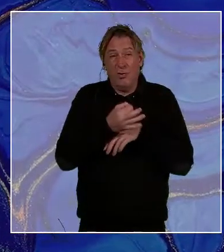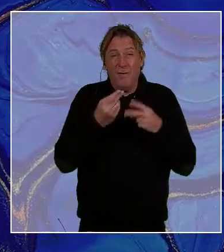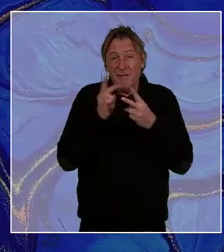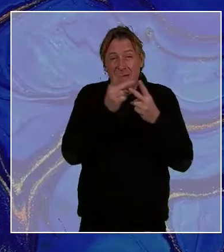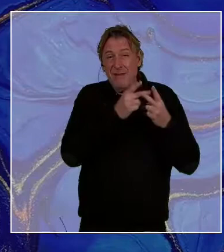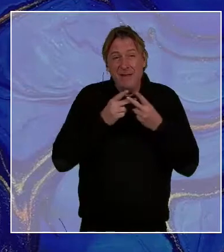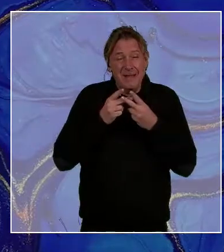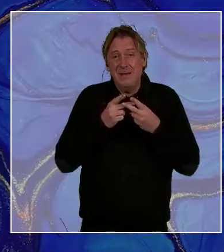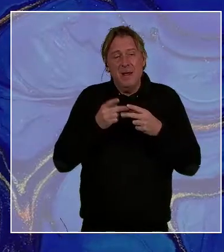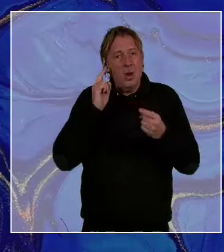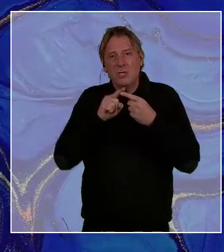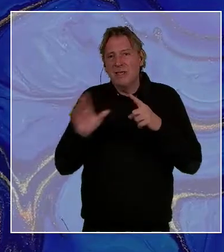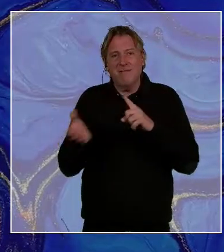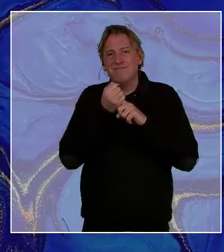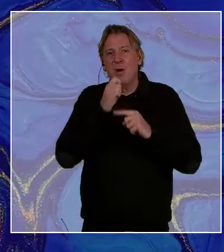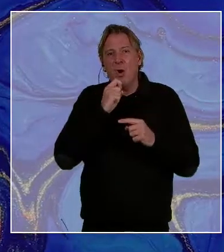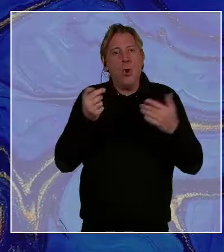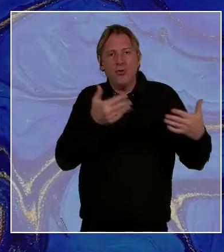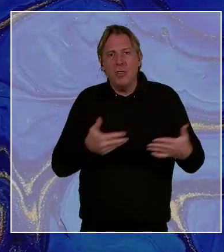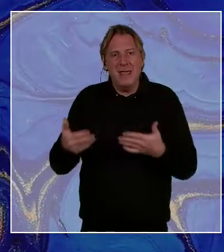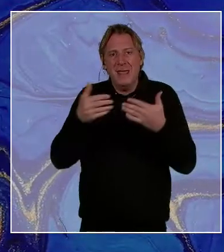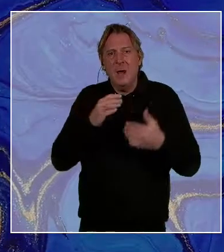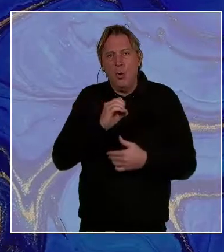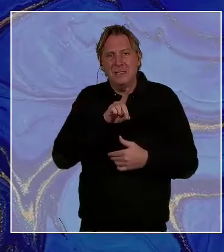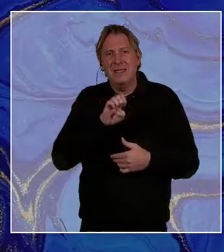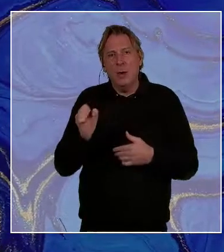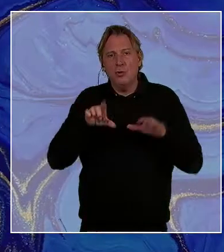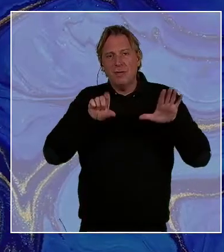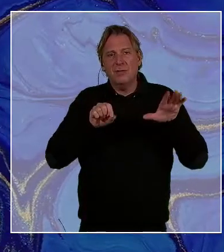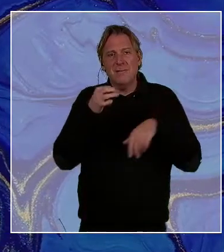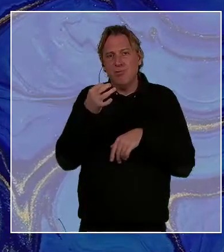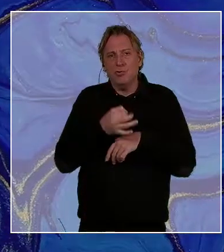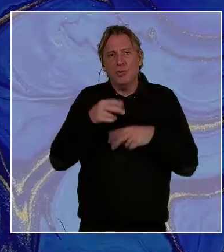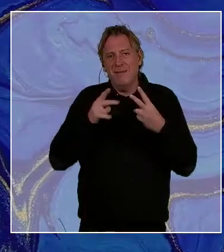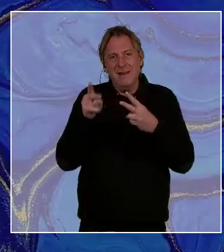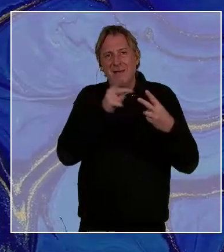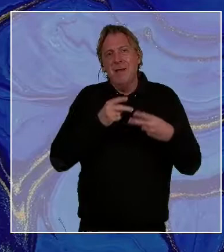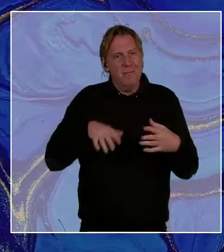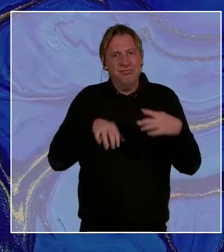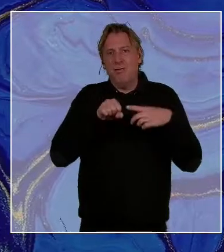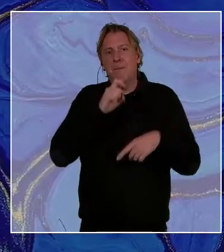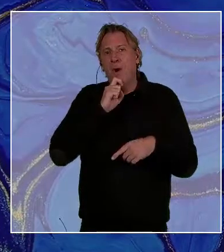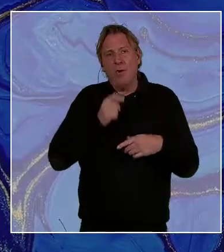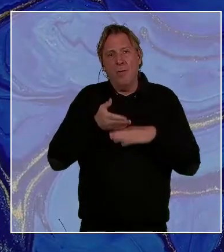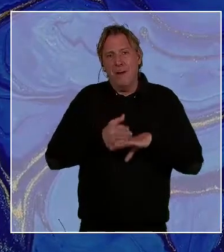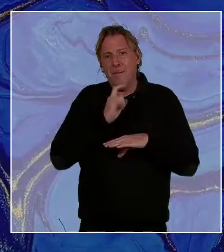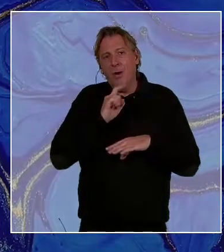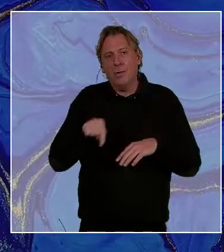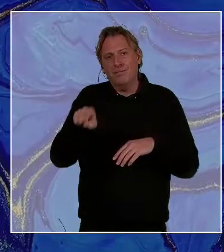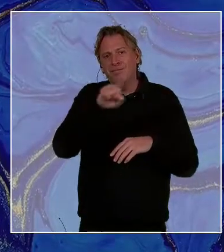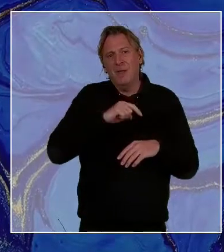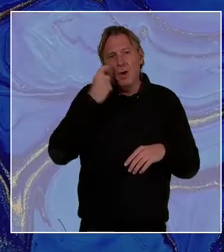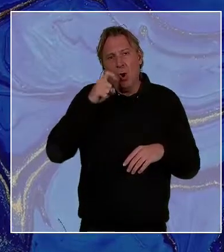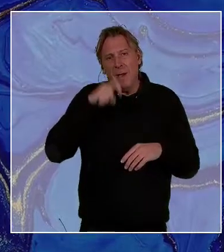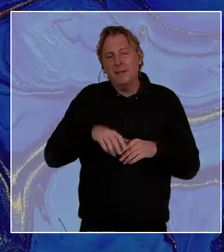pour atteindre ces objectifs d'après les données que nous avons à l'OCDE. Donc, dans nos travaux d'analyse